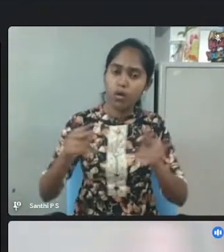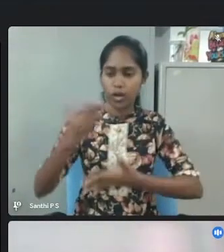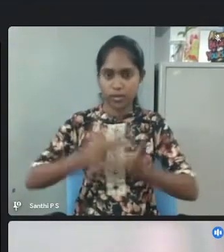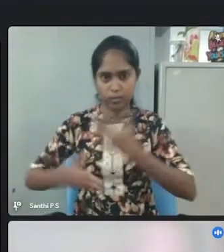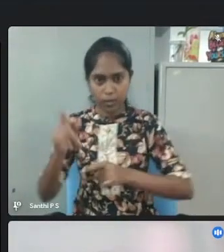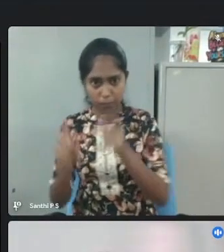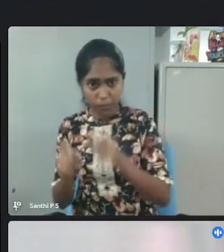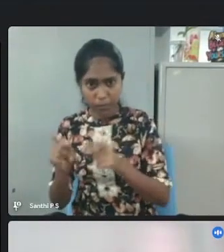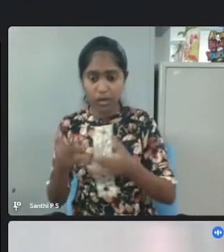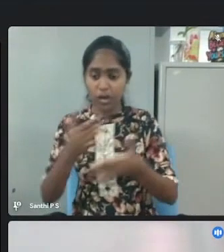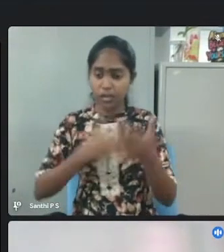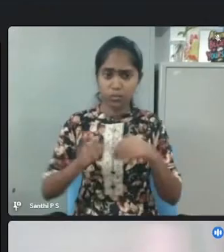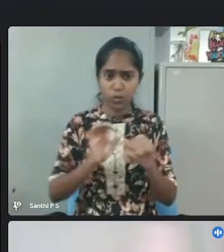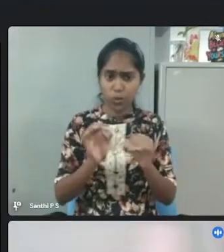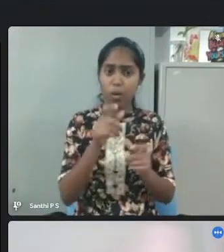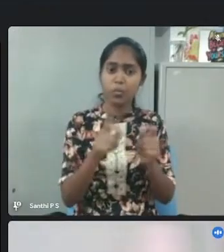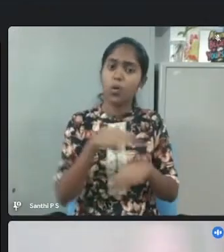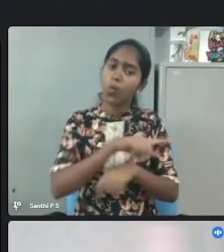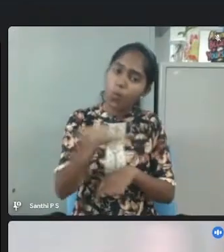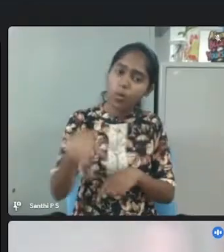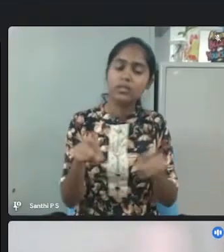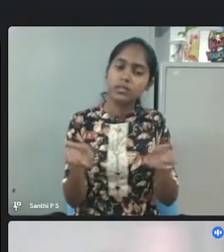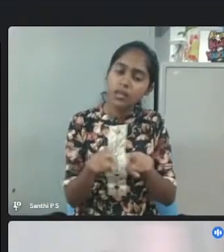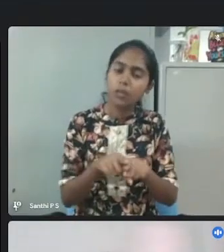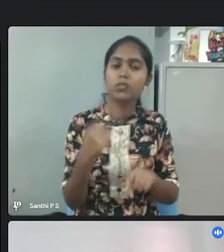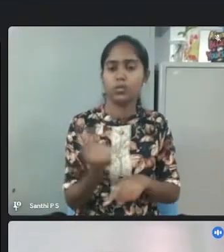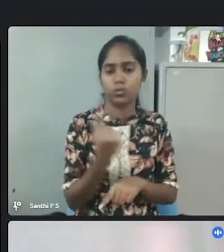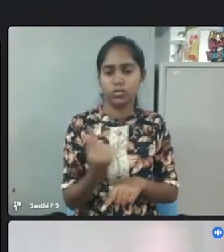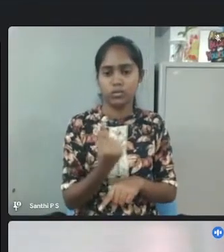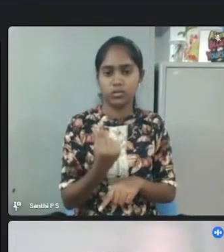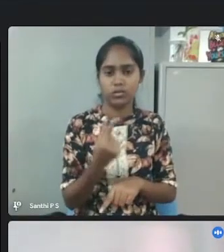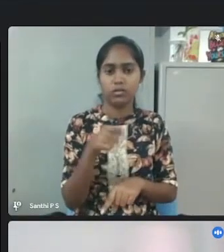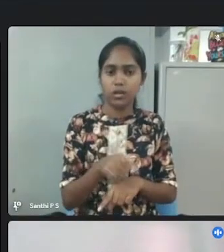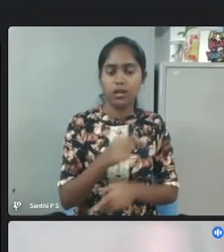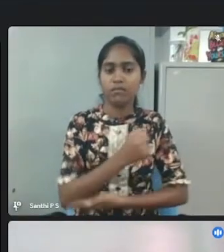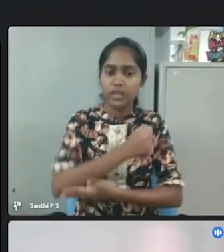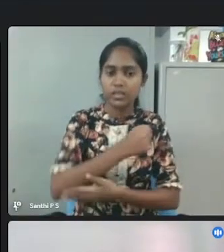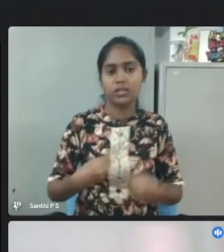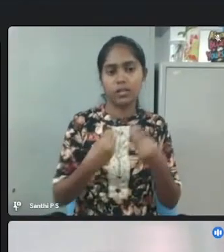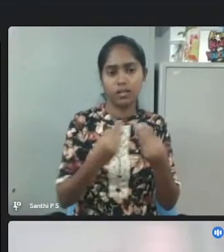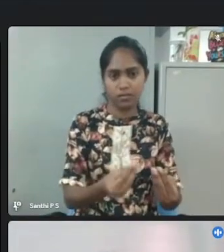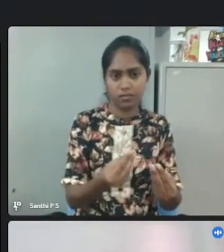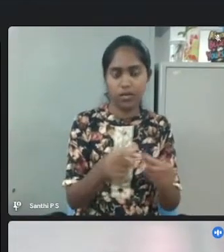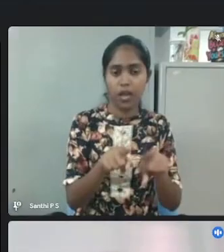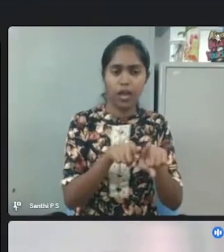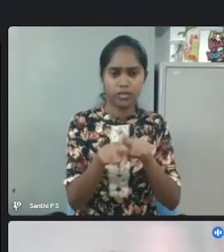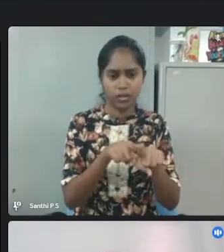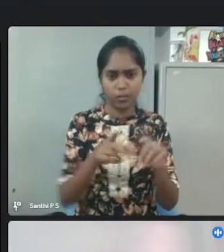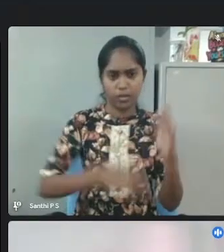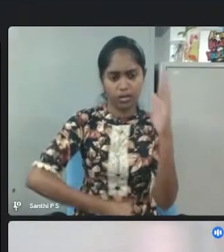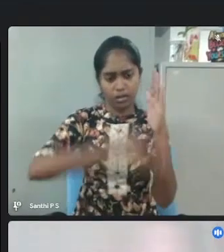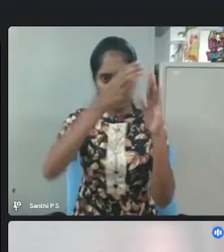എല്ലാവർക്കും ഉപയോഗിക്കാൻ പറ്റുന്ന രീതിയിൽ നമ്മുടെ സ്ഥലങ്ങളും സംവിധാനങ്ങളും എല്ലാം പ്രാപ്തമാകണം. അപ്പൊ കെട്ടിടങ്ങളിലെ റാമ്പുകൾ, എലിവേറ്റർ,